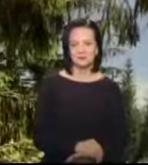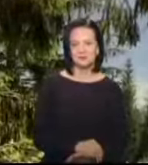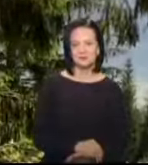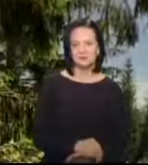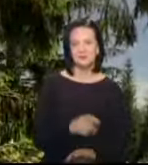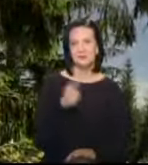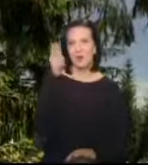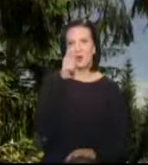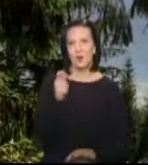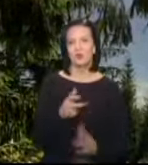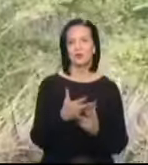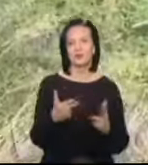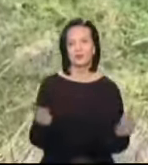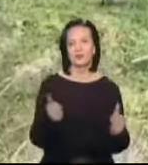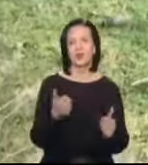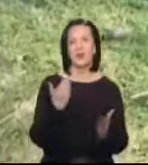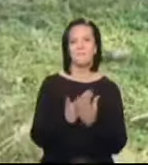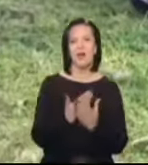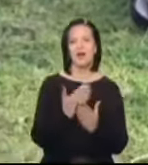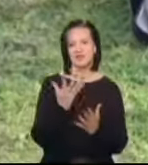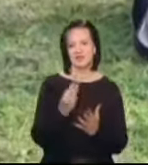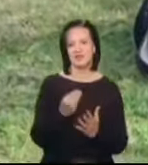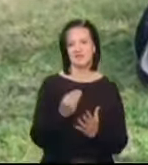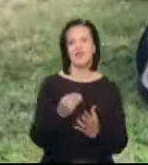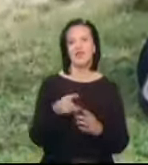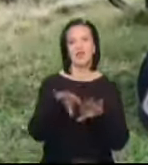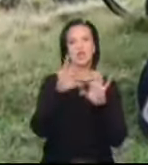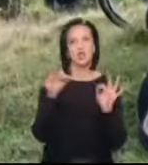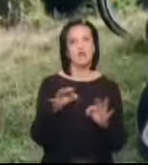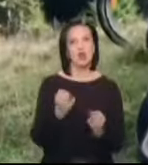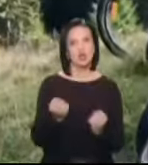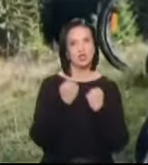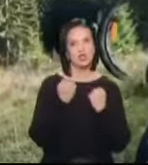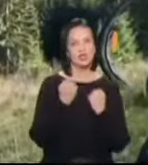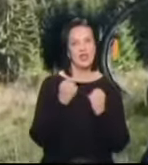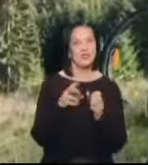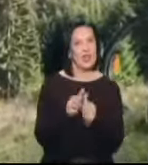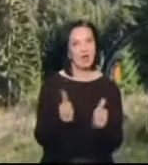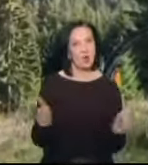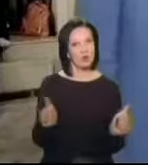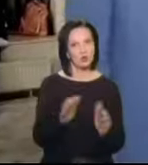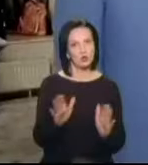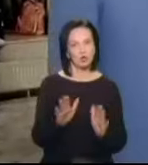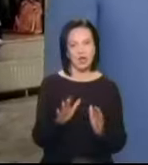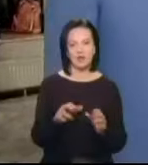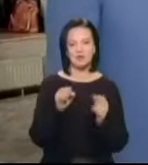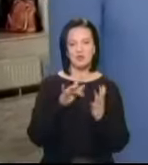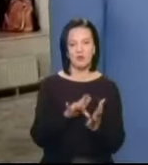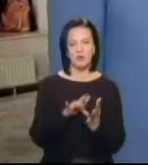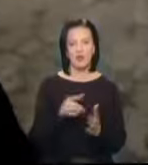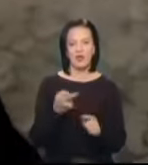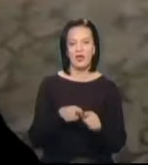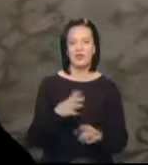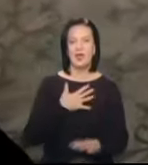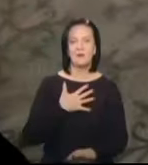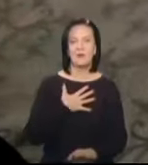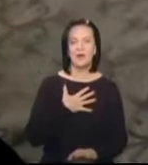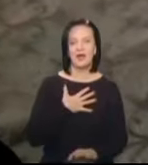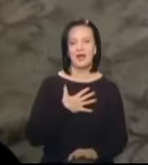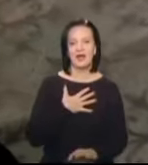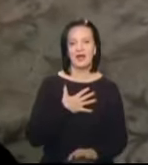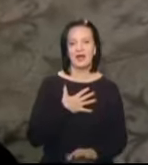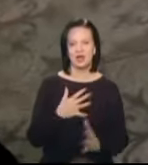Художник зізнається, має свій творчий талісман, з яким не розлучається у подорожах. Це моя